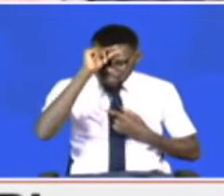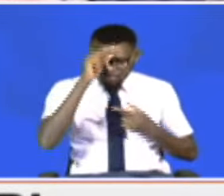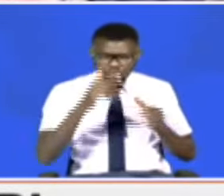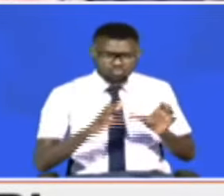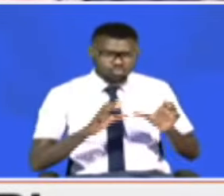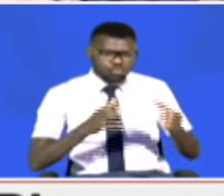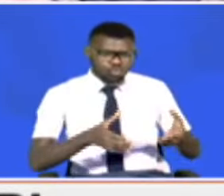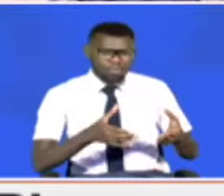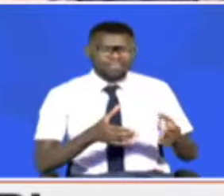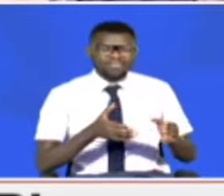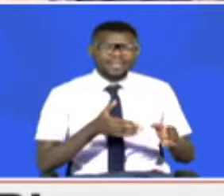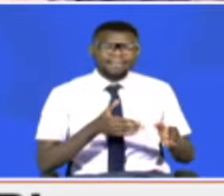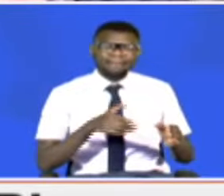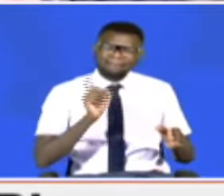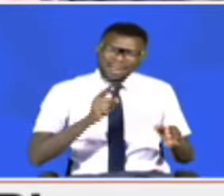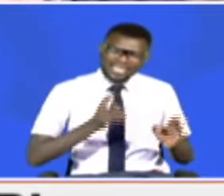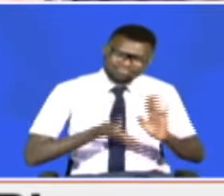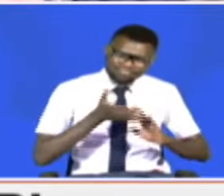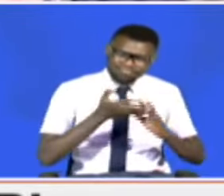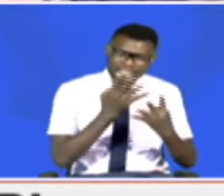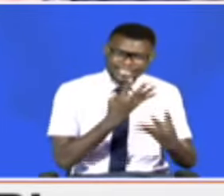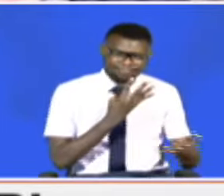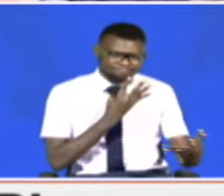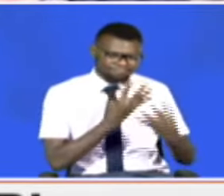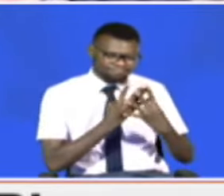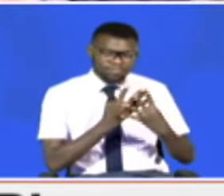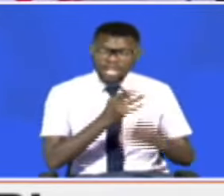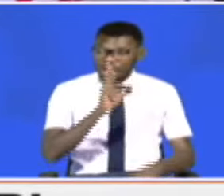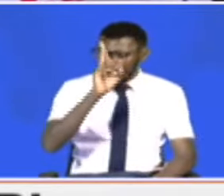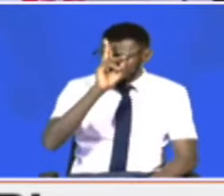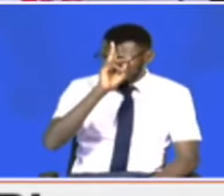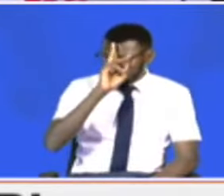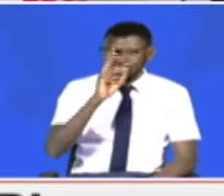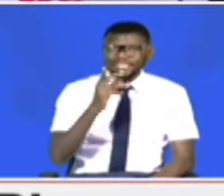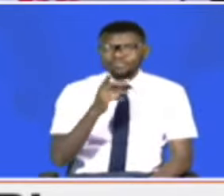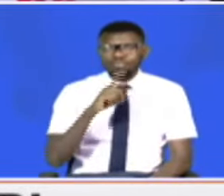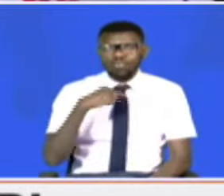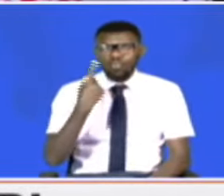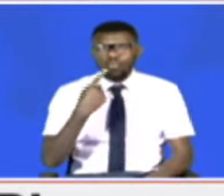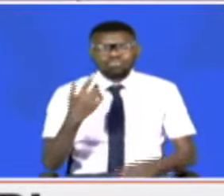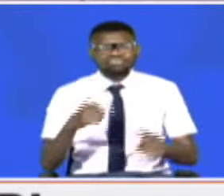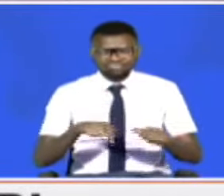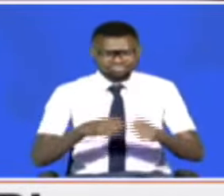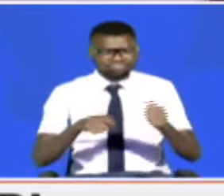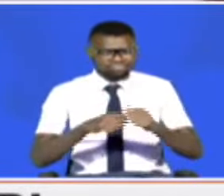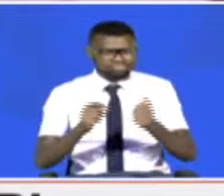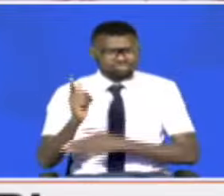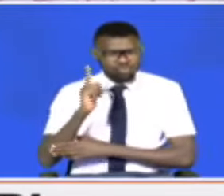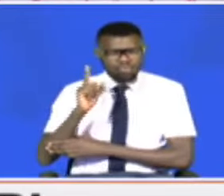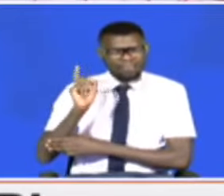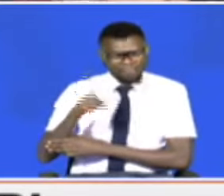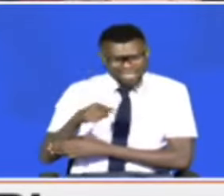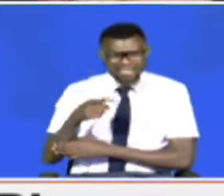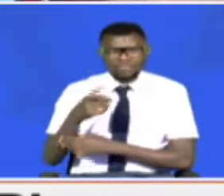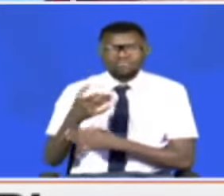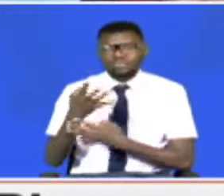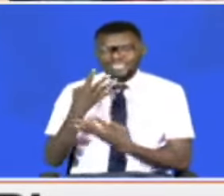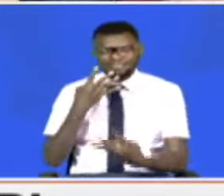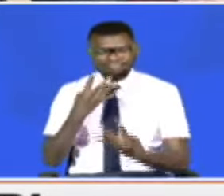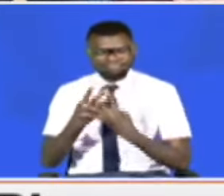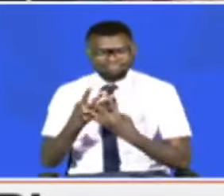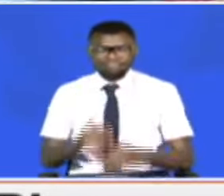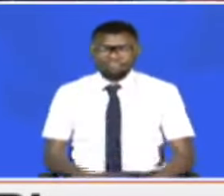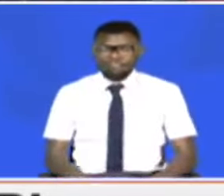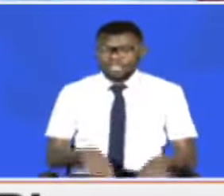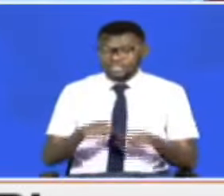and arraignment of the errant police officer in a court of law. Sehemu zingine zilizoshuhudia maandamano ya wanahabari ni